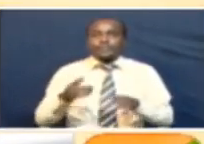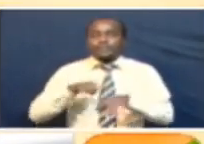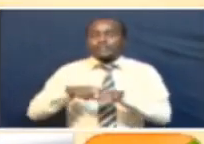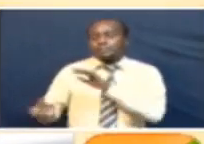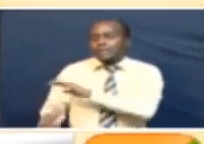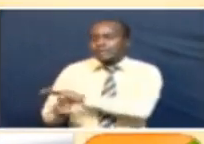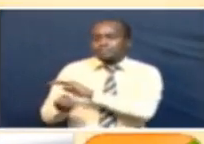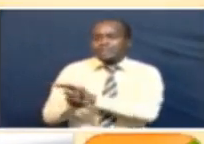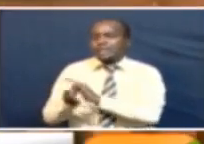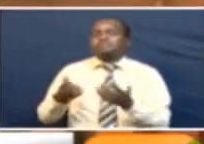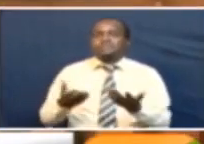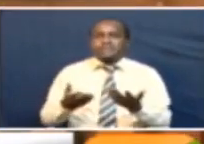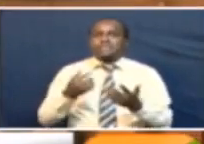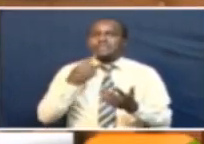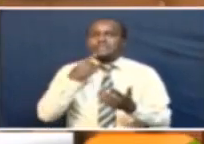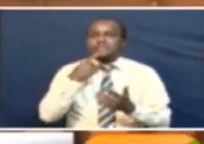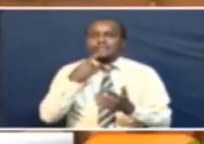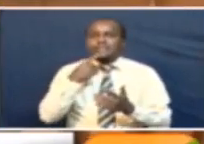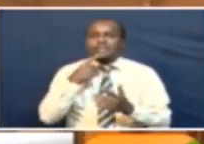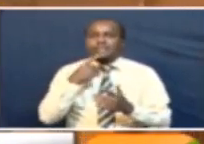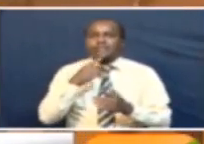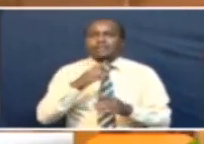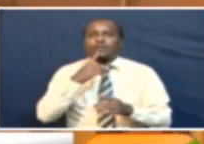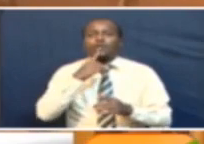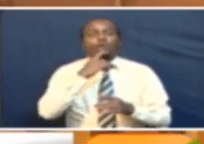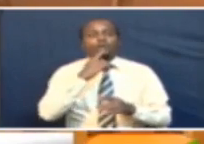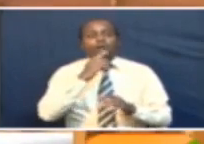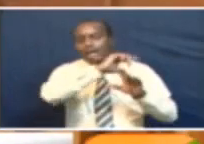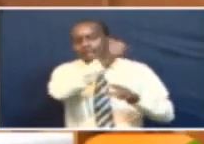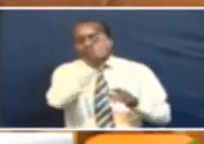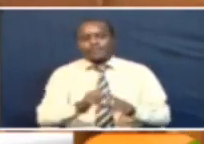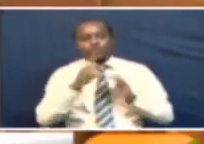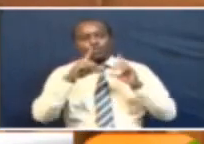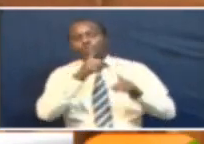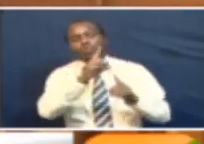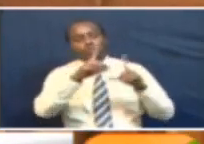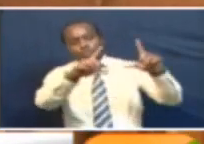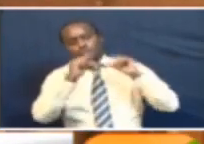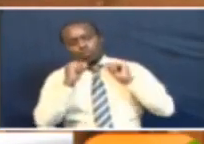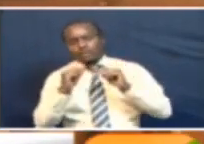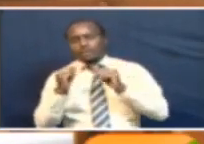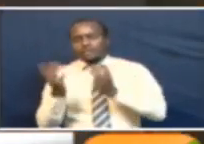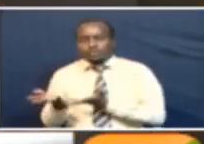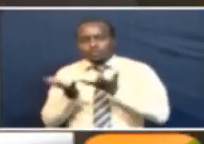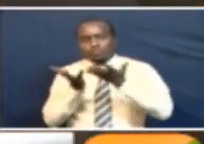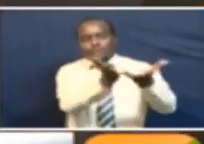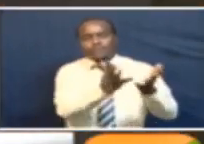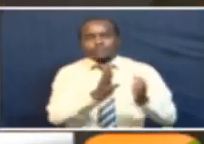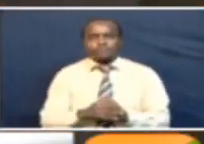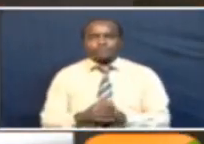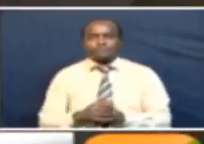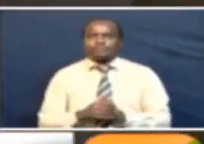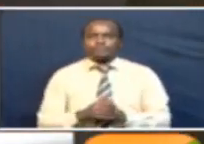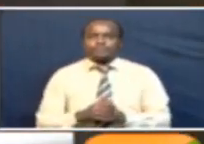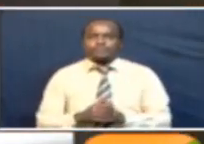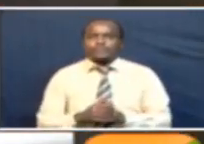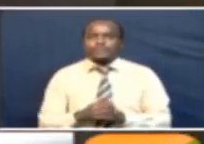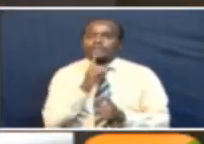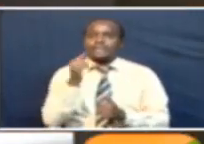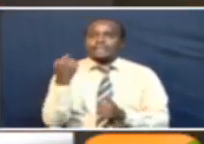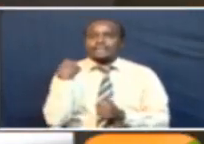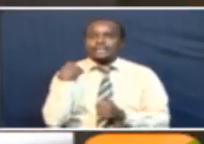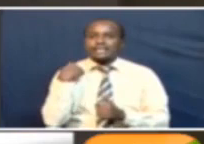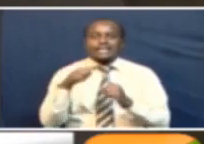alieleza mahakama kwamba alikuwa ameagizwa kumpelekea mteja mmoja nyama hiyo kwa bei nzuri. Kimani alidai jana kuwa